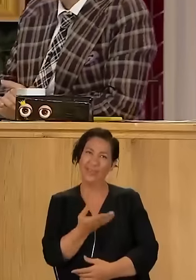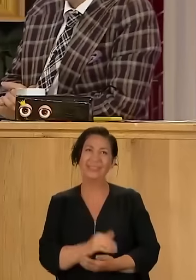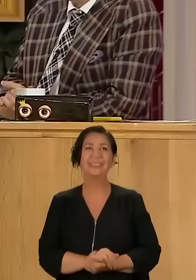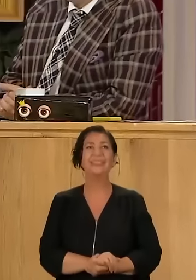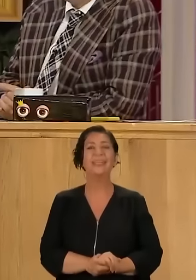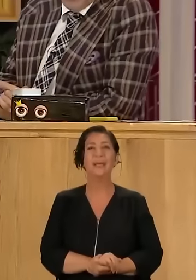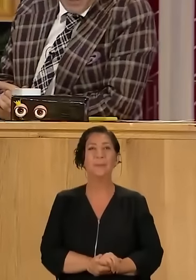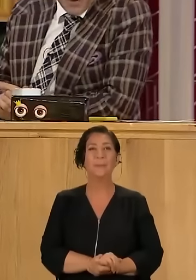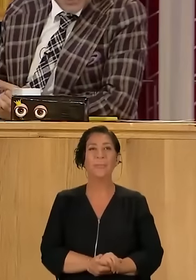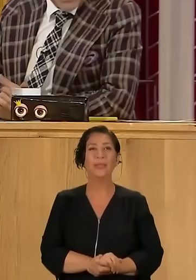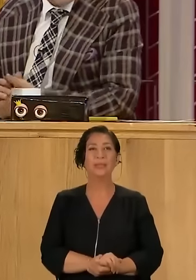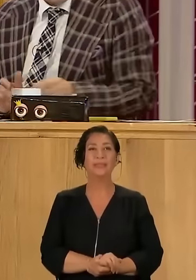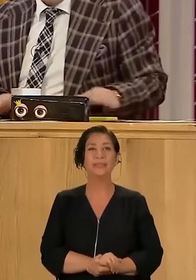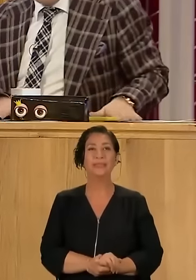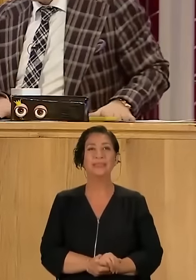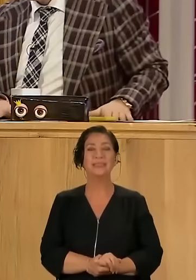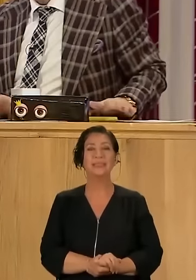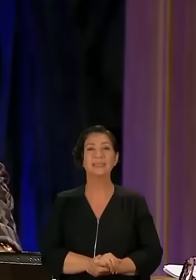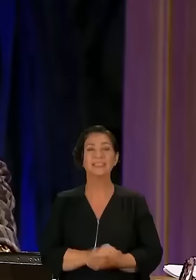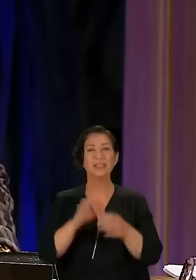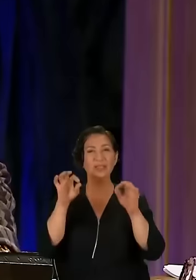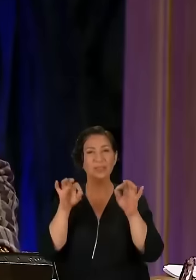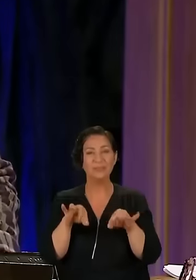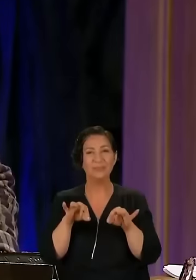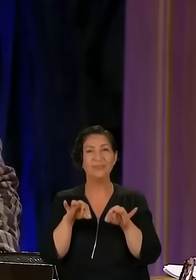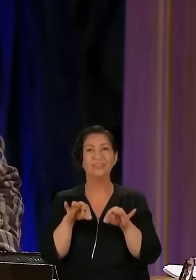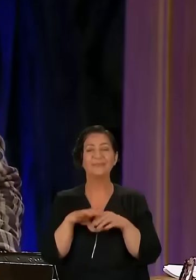lütfen. Peki, sen diye. Şimdi bu,